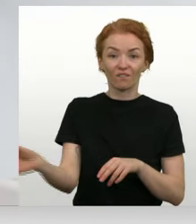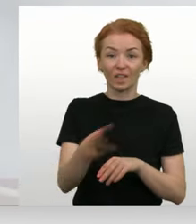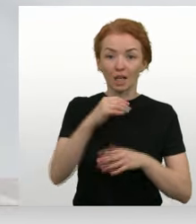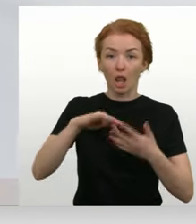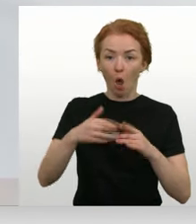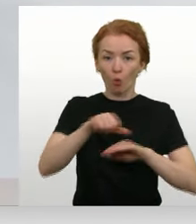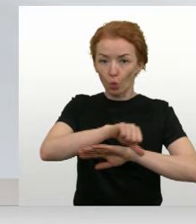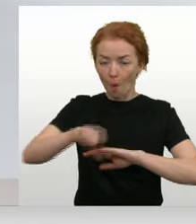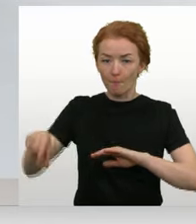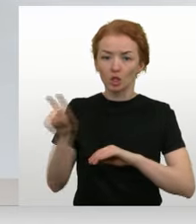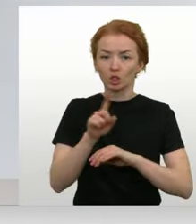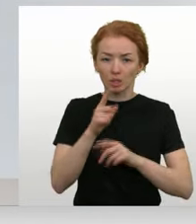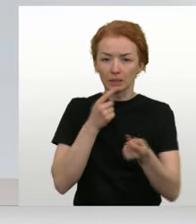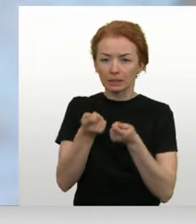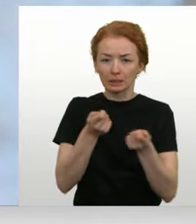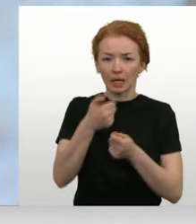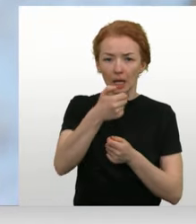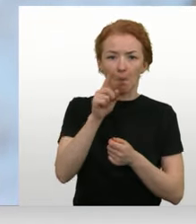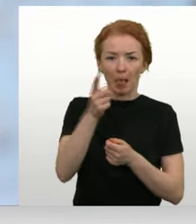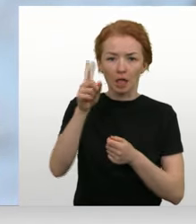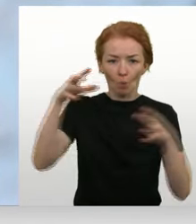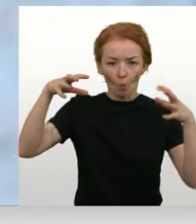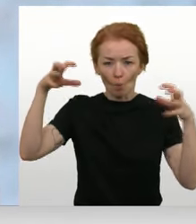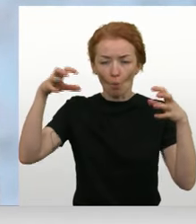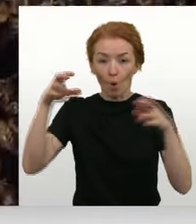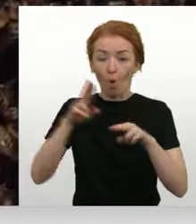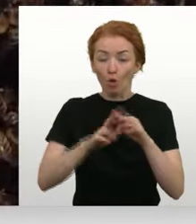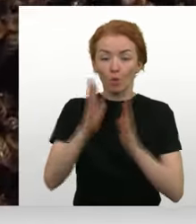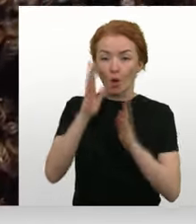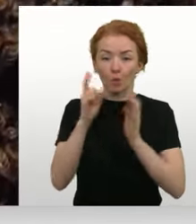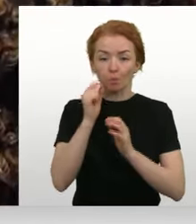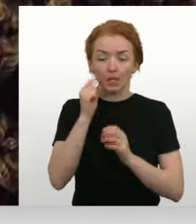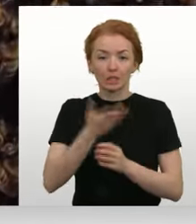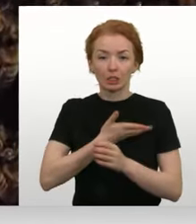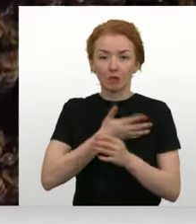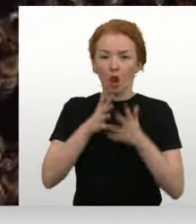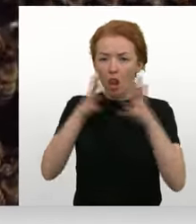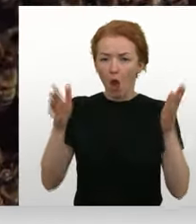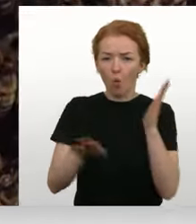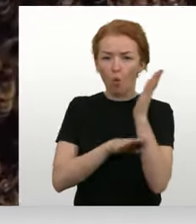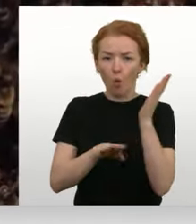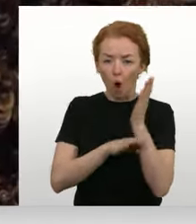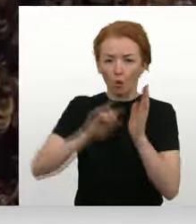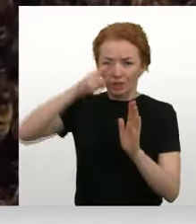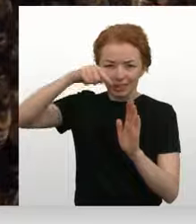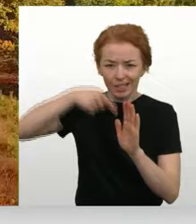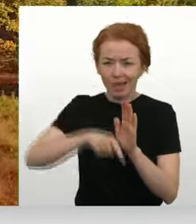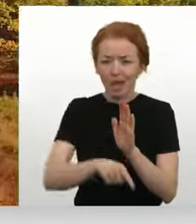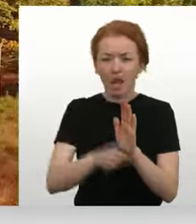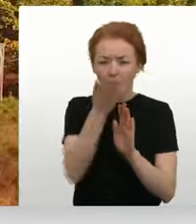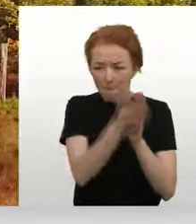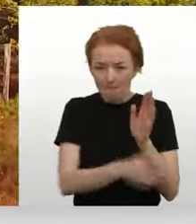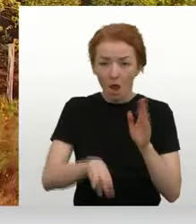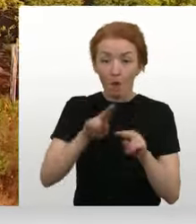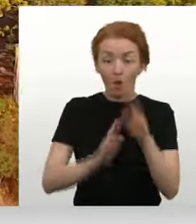un davas tiek kontrolētas ar GPS palīdzību. Meža bites dzīvo galvenokārt lielu koku vai augstu celmu dziļās ieplakās. Meža